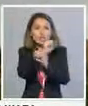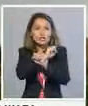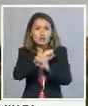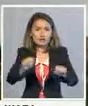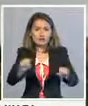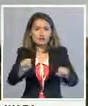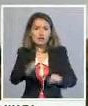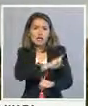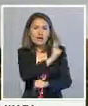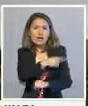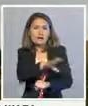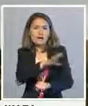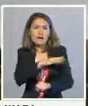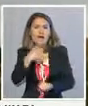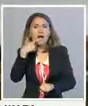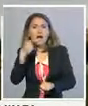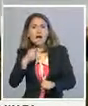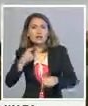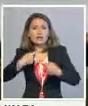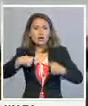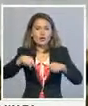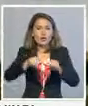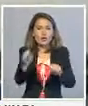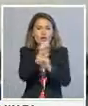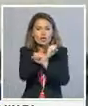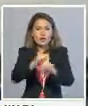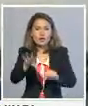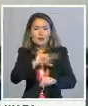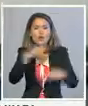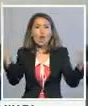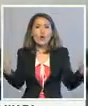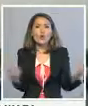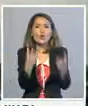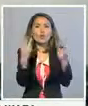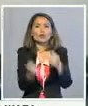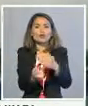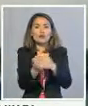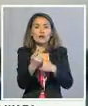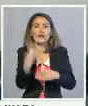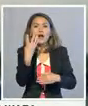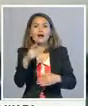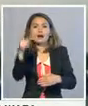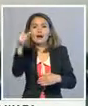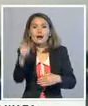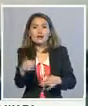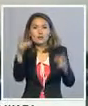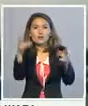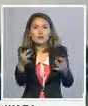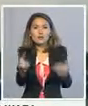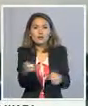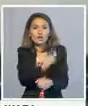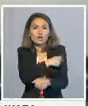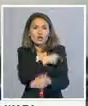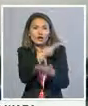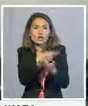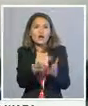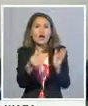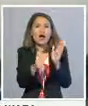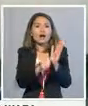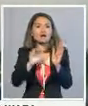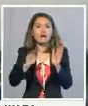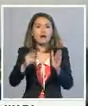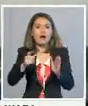кешке басталды. Әскери қоймалардың бірінде бірнеше жарылыс болып өрт шыққан. Жарылыстан 40-тан астам адам зардап шегіп, сол маңдағы 6000-нан астам